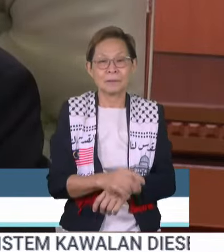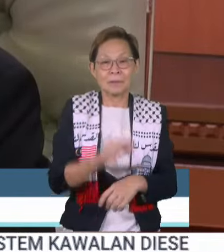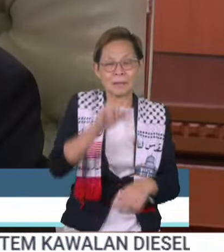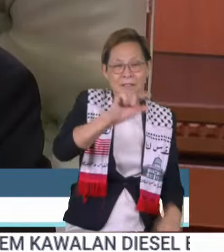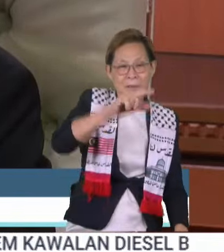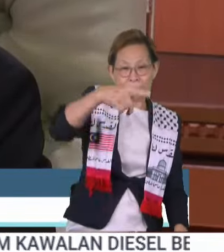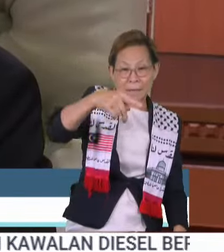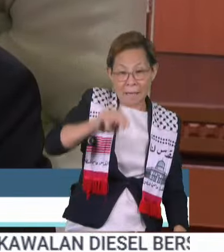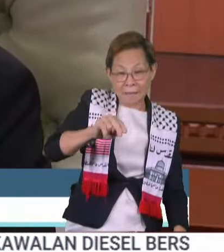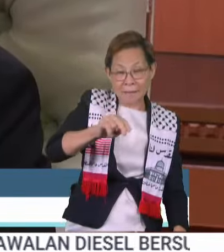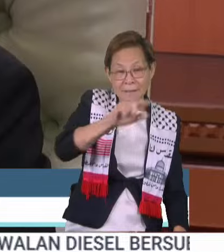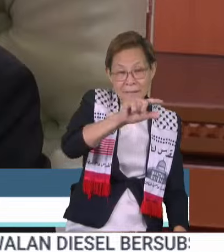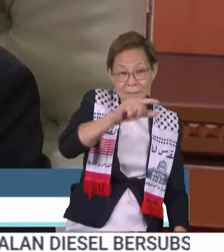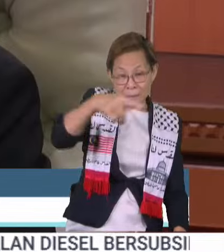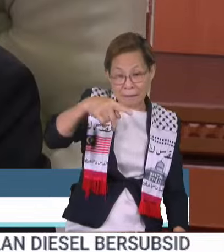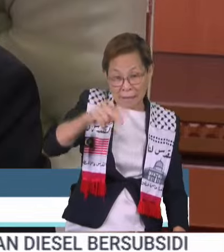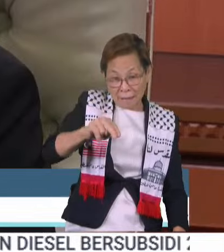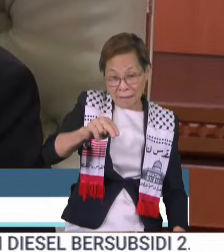GPN